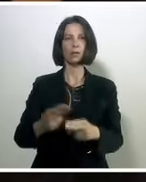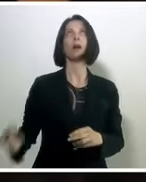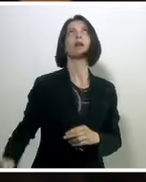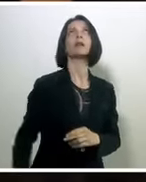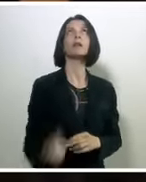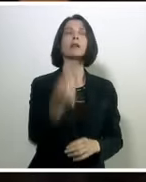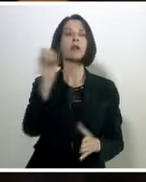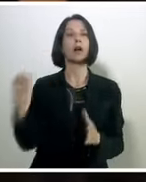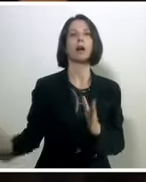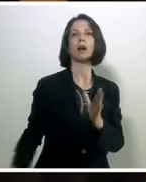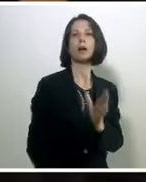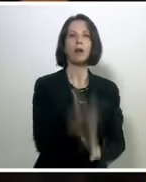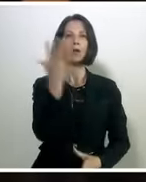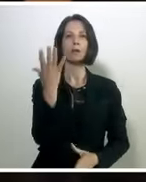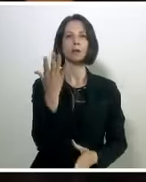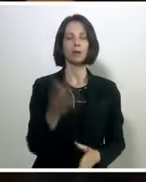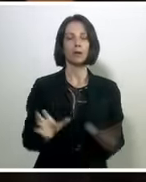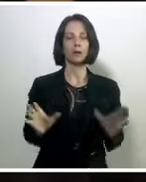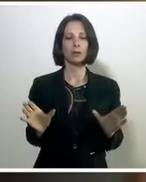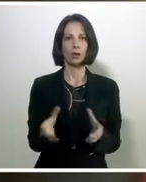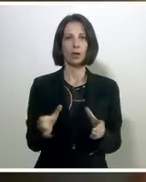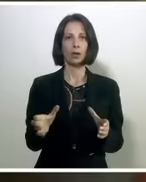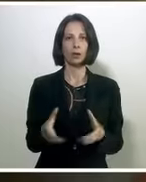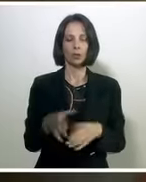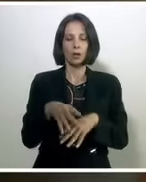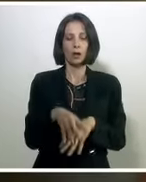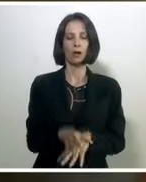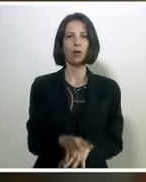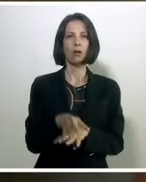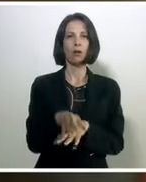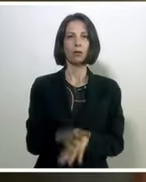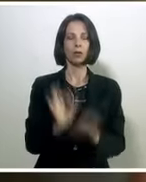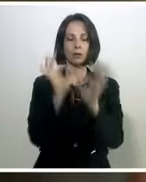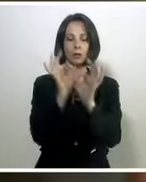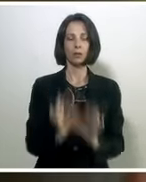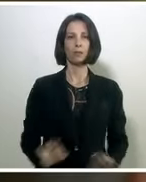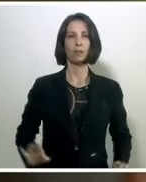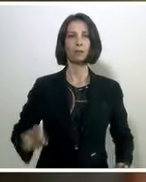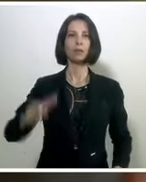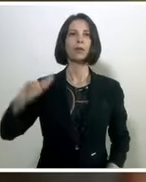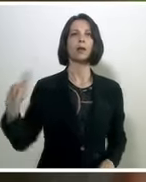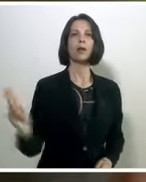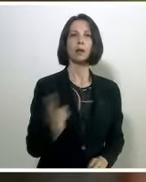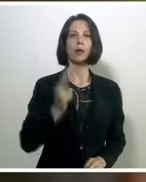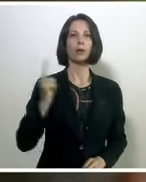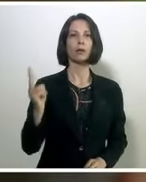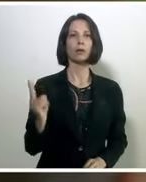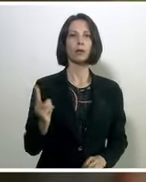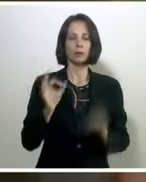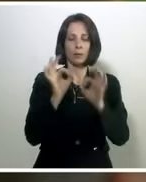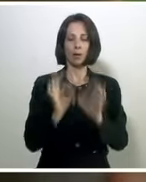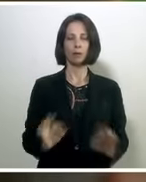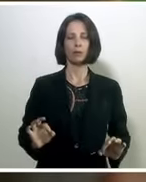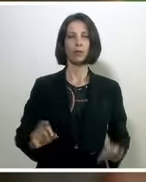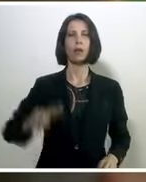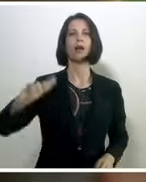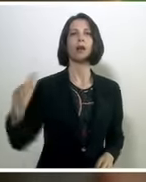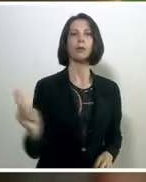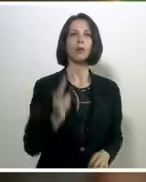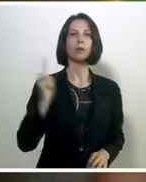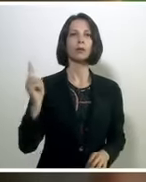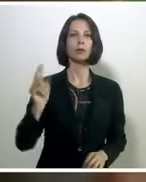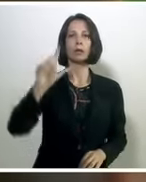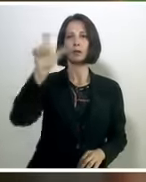dioma Dio la creò CTE siam pronti alla morte siam pronti